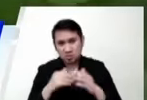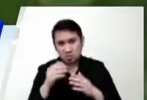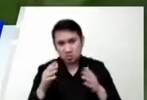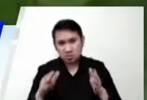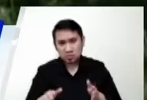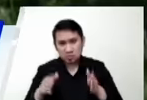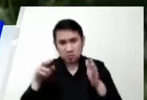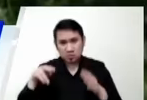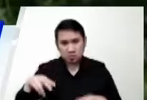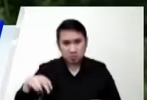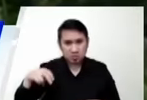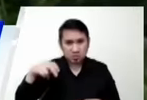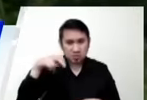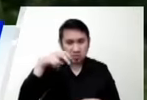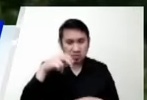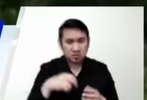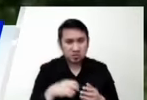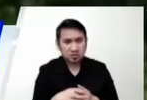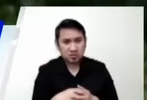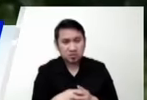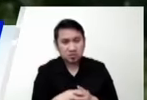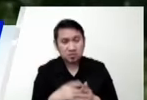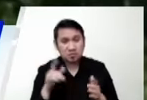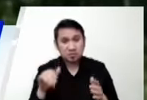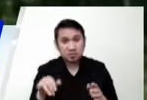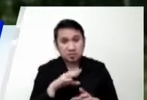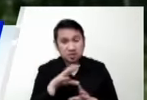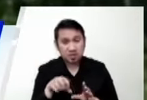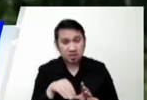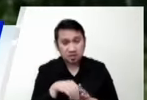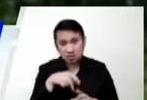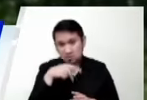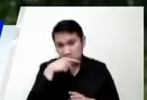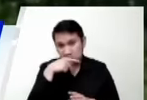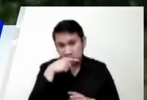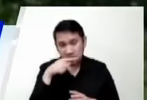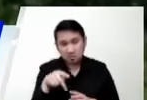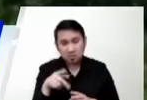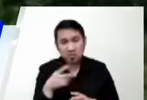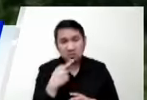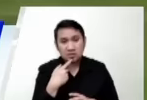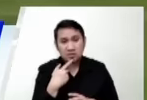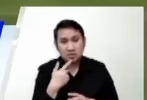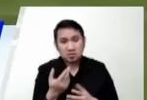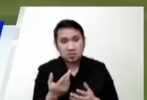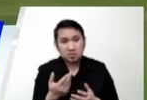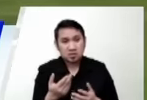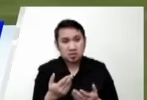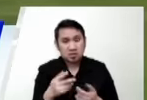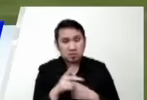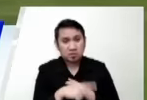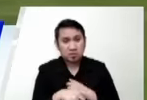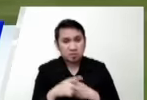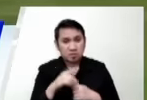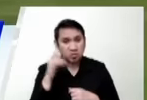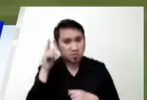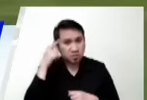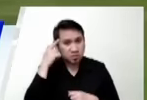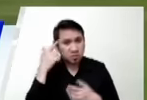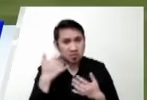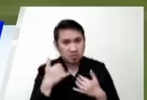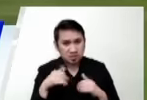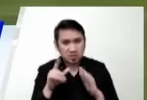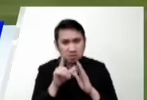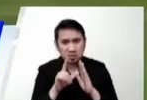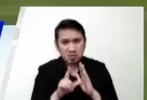mismong burol. Bagamat sakop ng pribadong lote ang mga estruktura, ayon sa Bohol Provincial Government, may mga batas na naglilimita sa